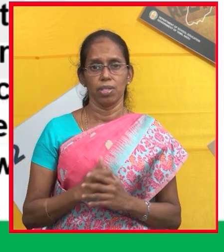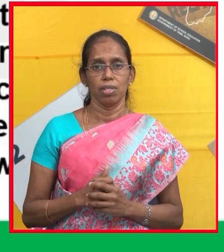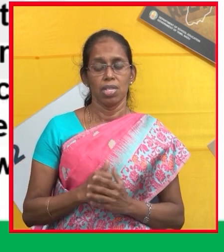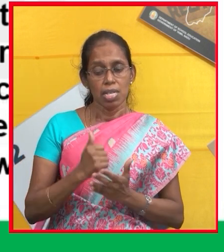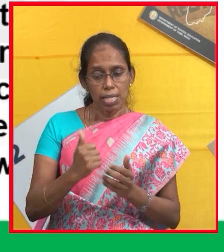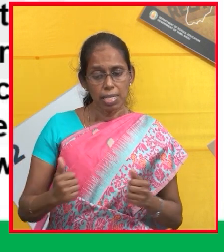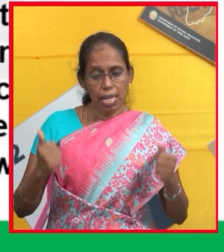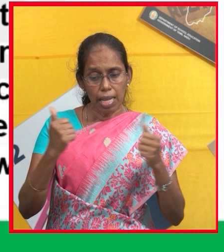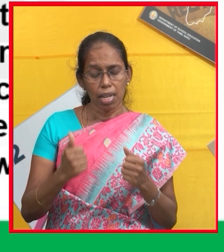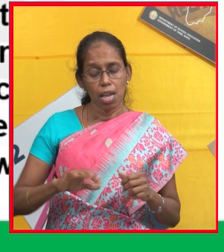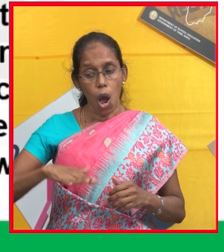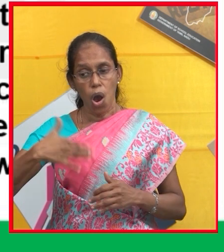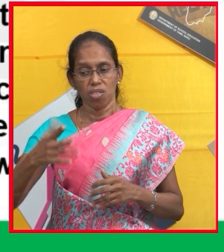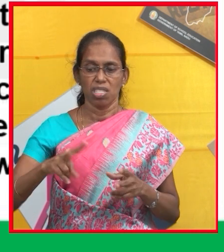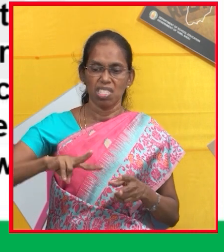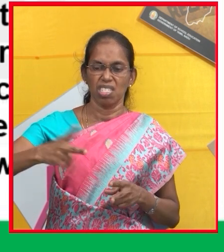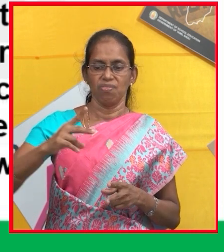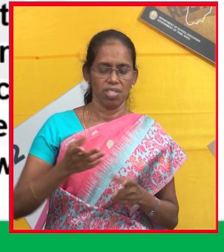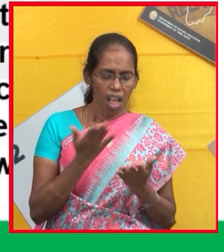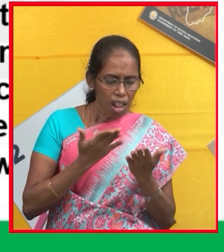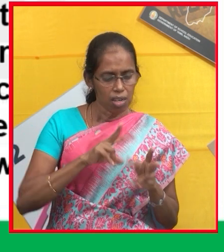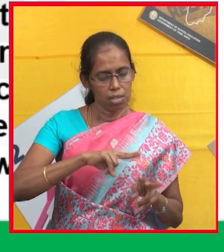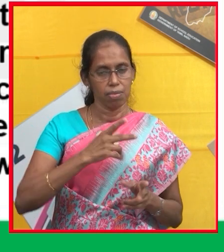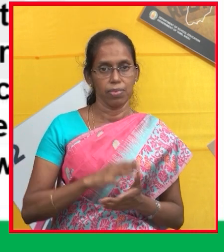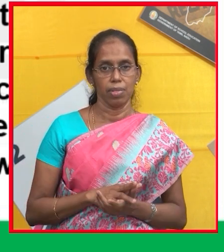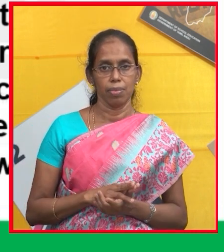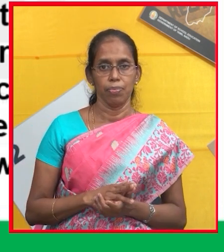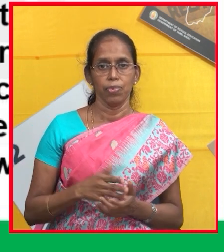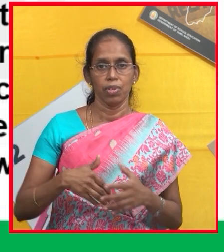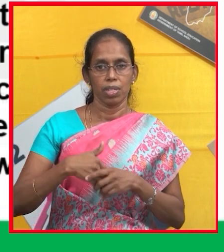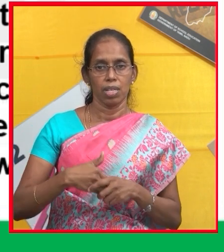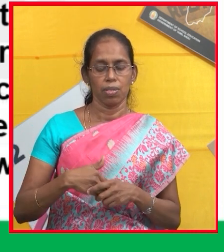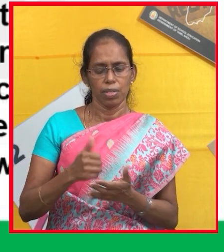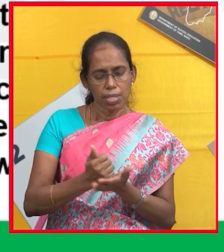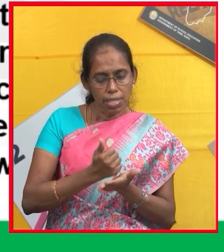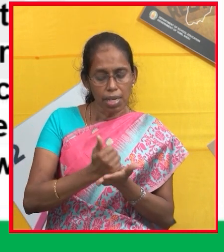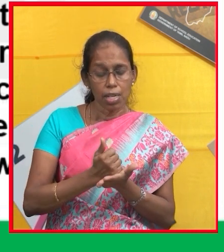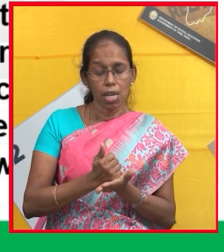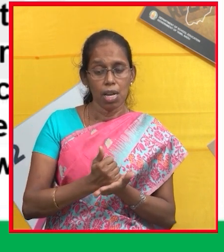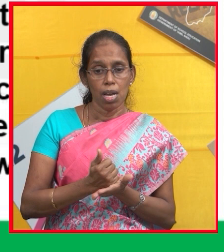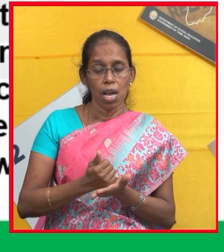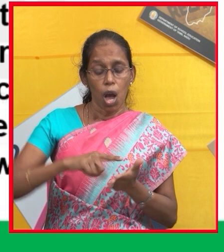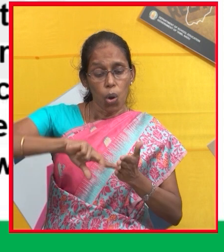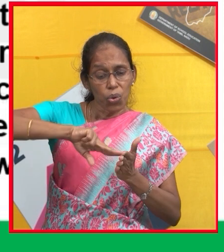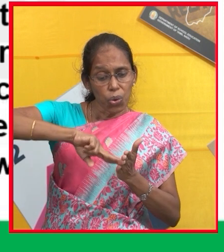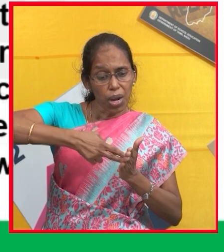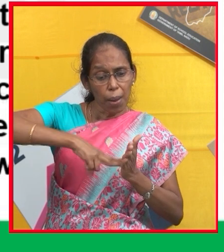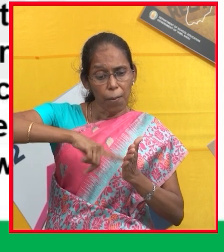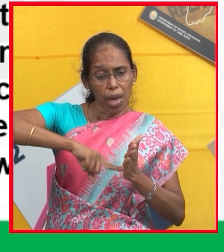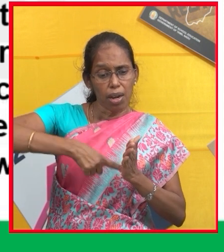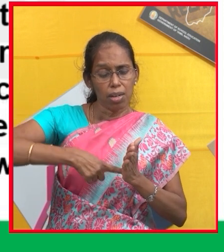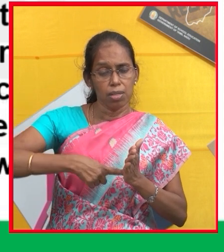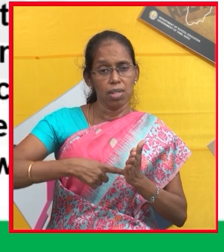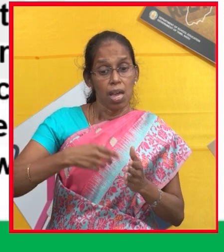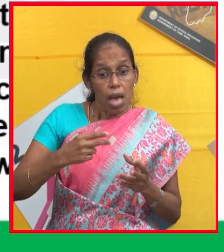from sailing outside. So, we were given hands-on training like how to repair things and how to deal